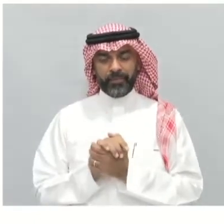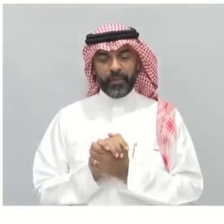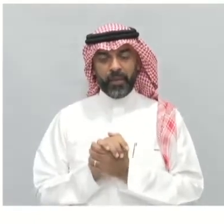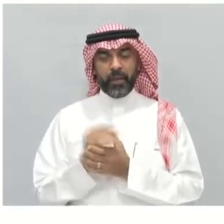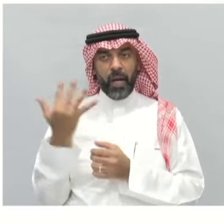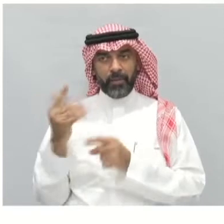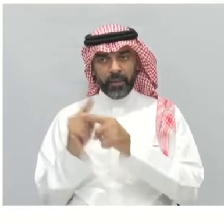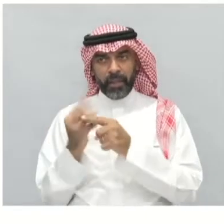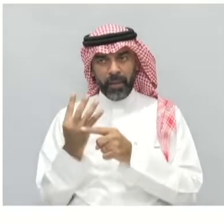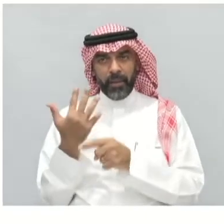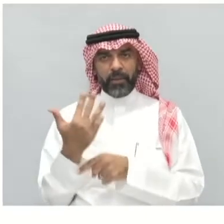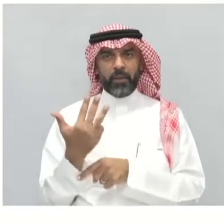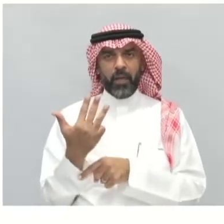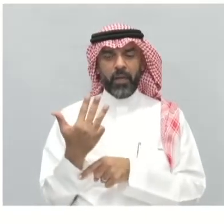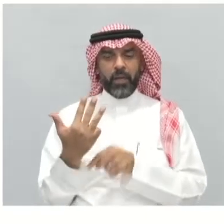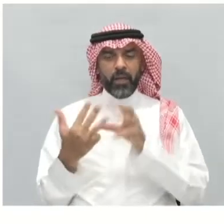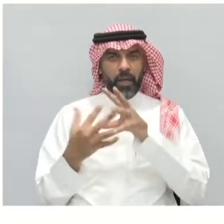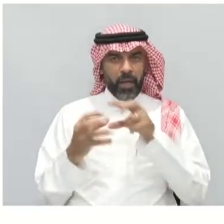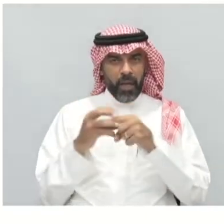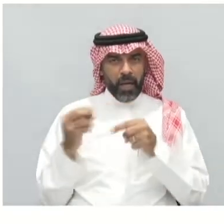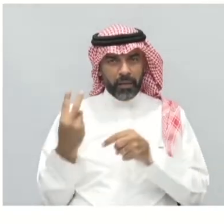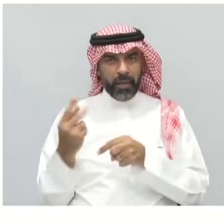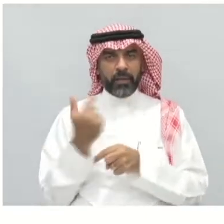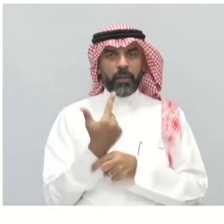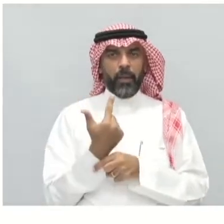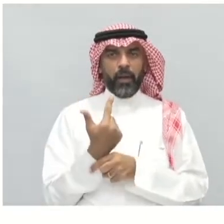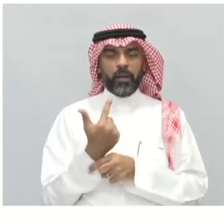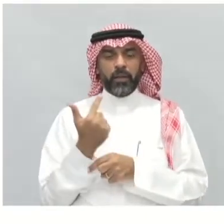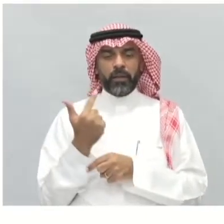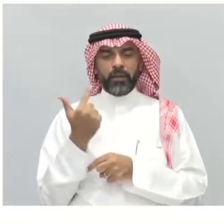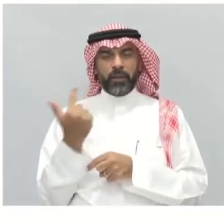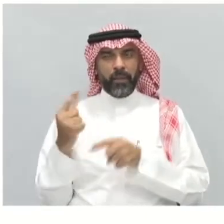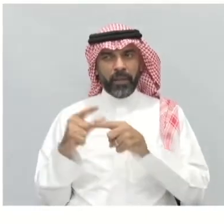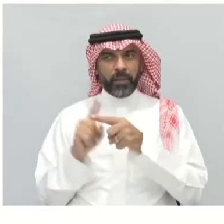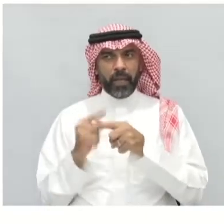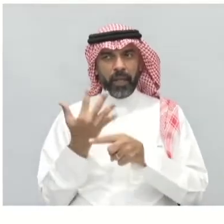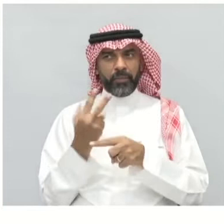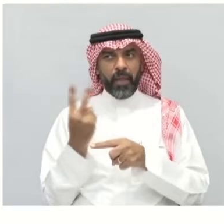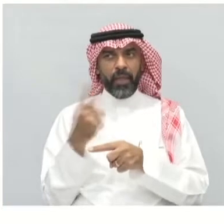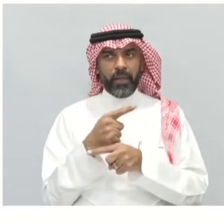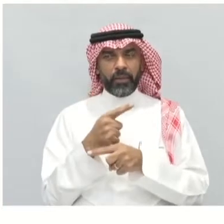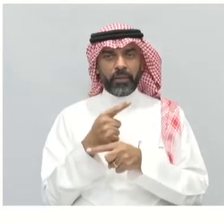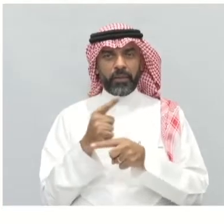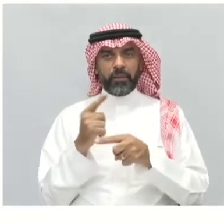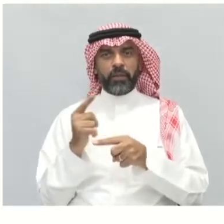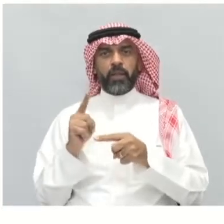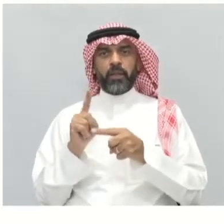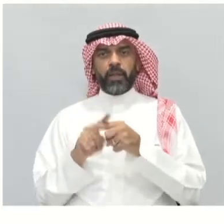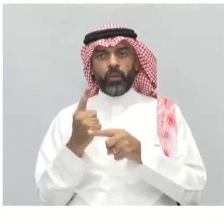5/4 بتسعه ناقص اثنين بسبعه زود خمسه 12 زود واحد